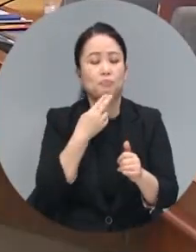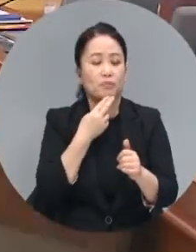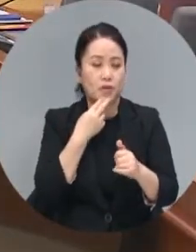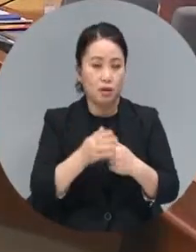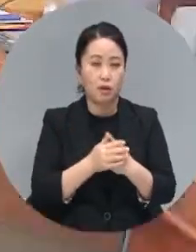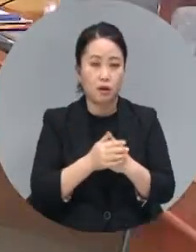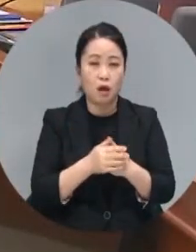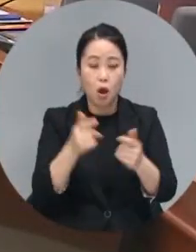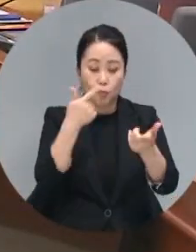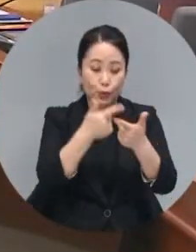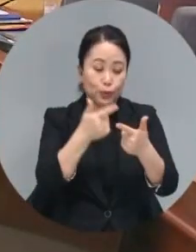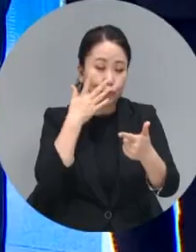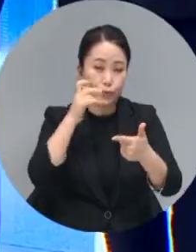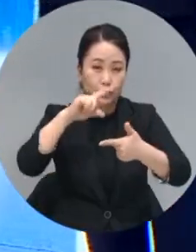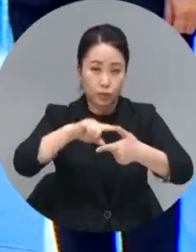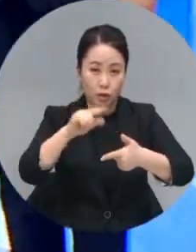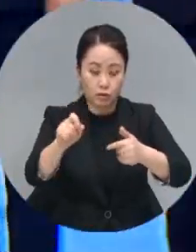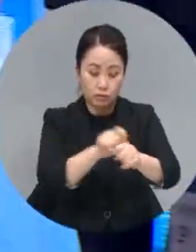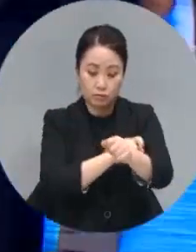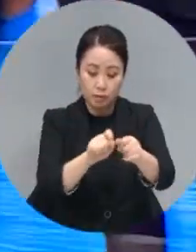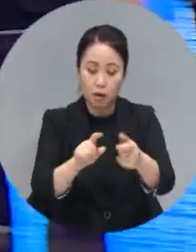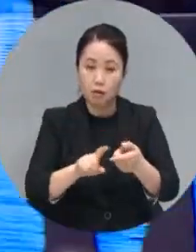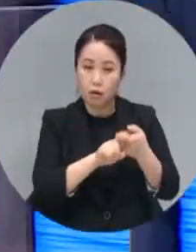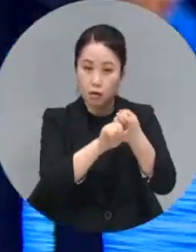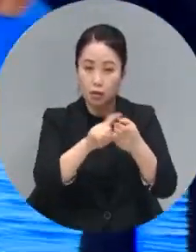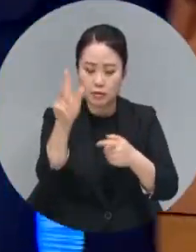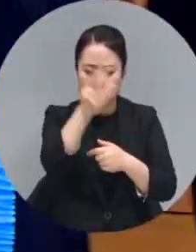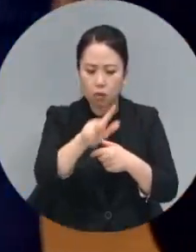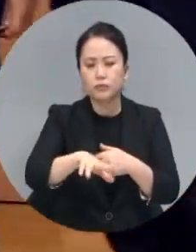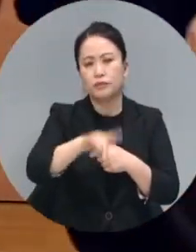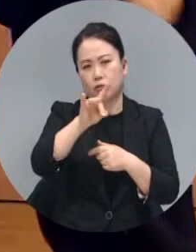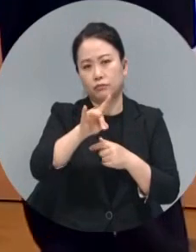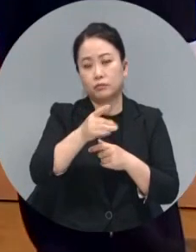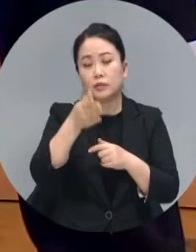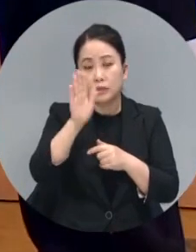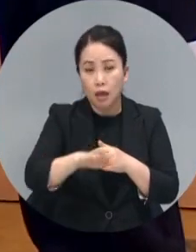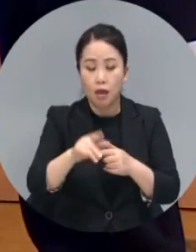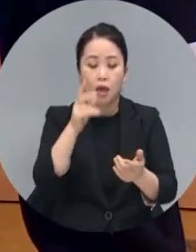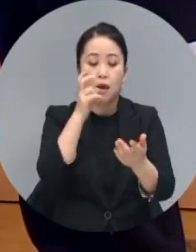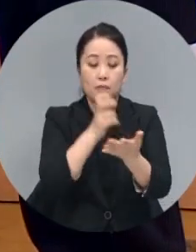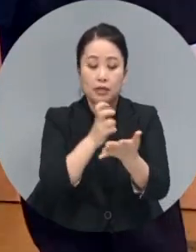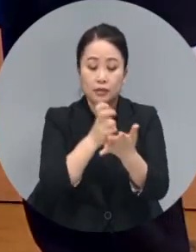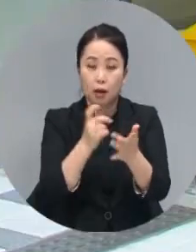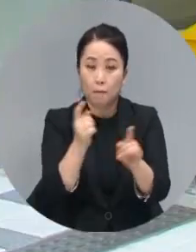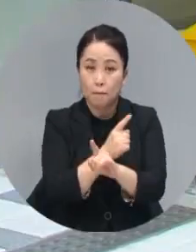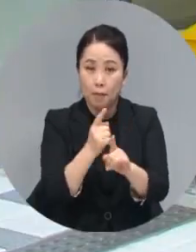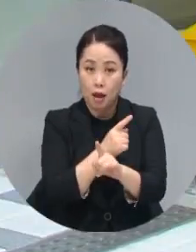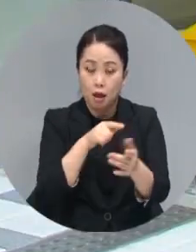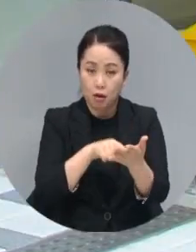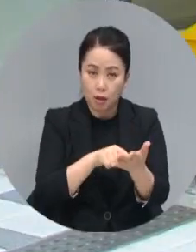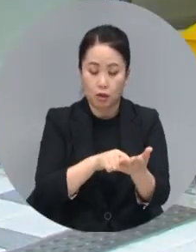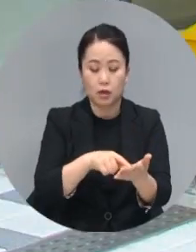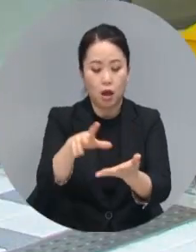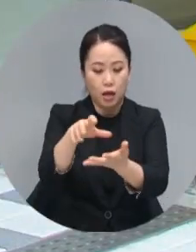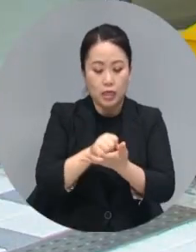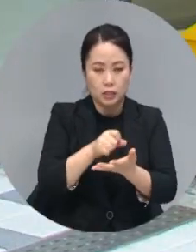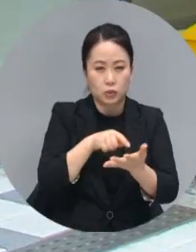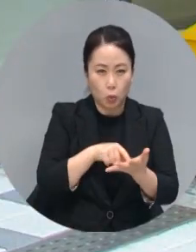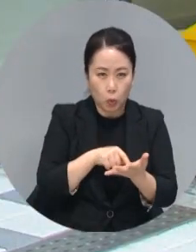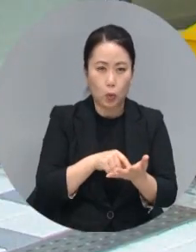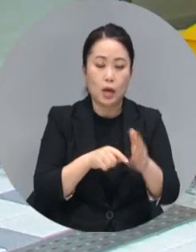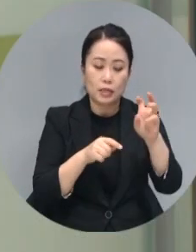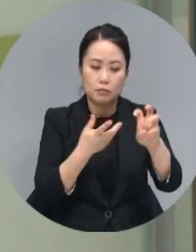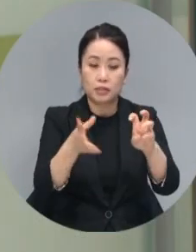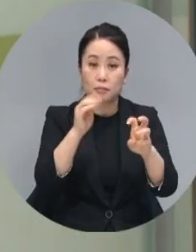특별연합은 전국 최초의 특별지자체였습니다. 개정된 지방자치법에 근거해 30여억 원을 들여 3개